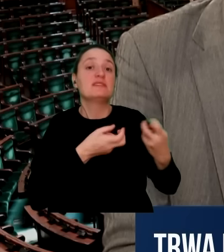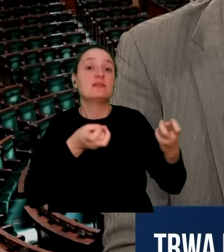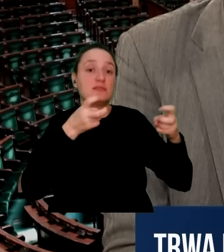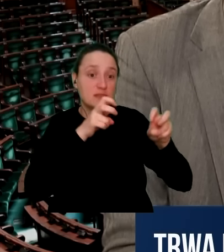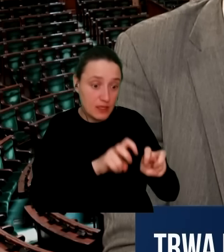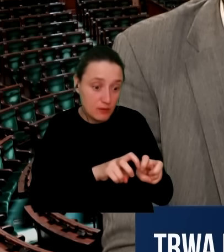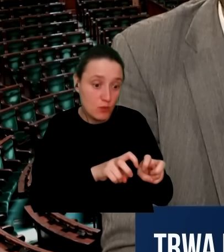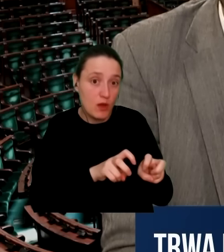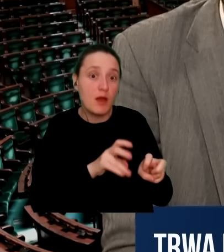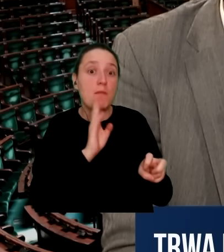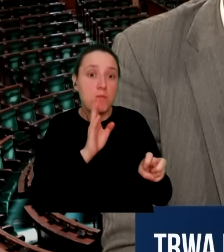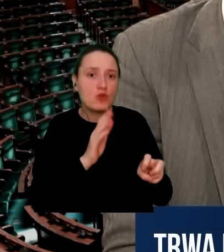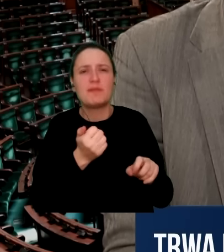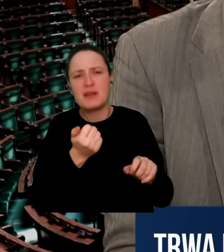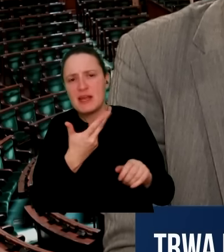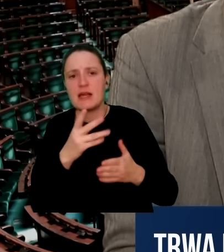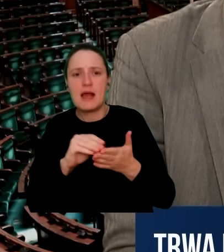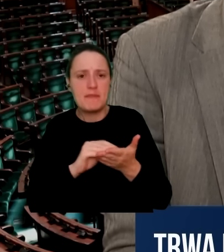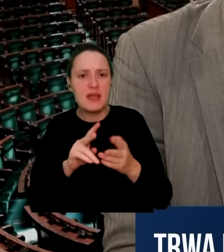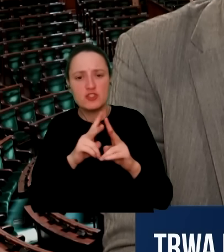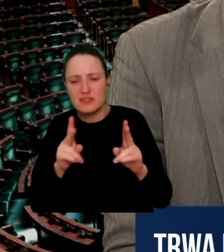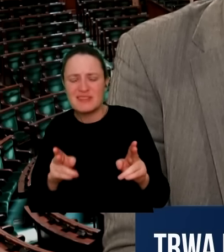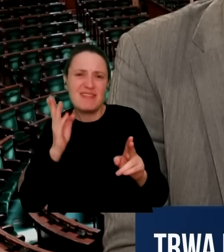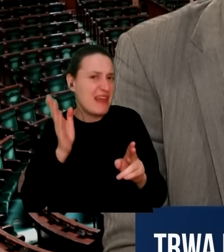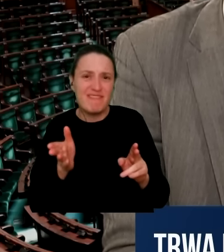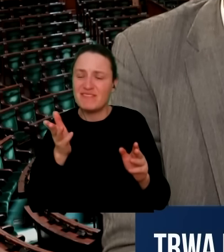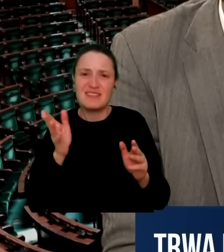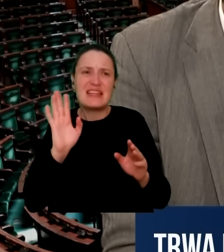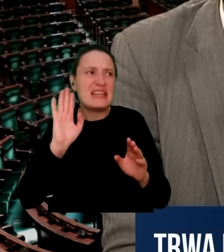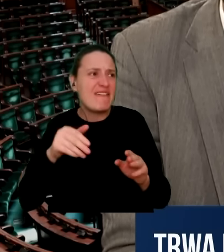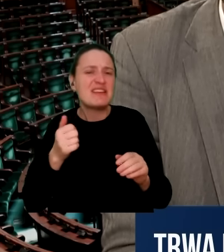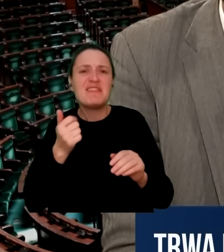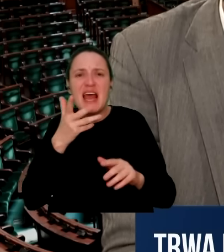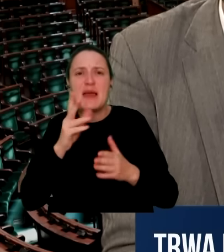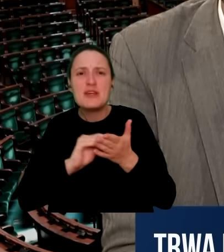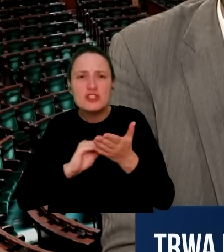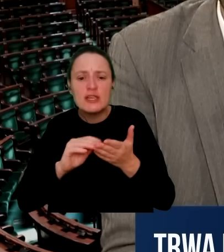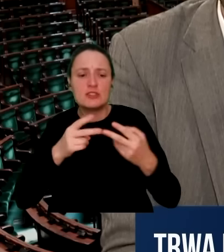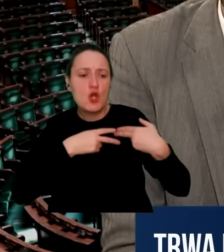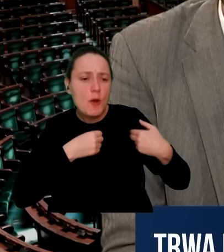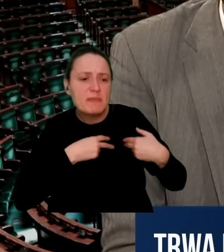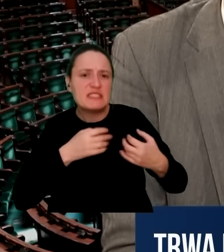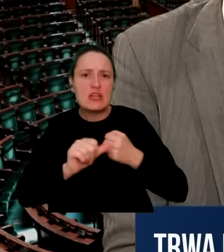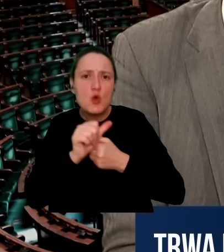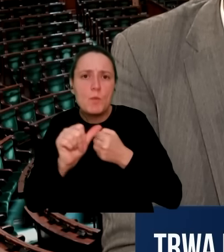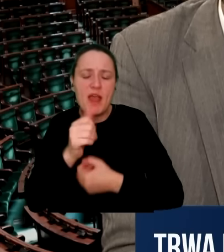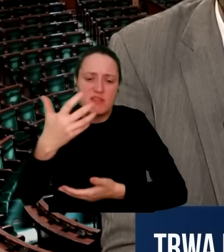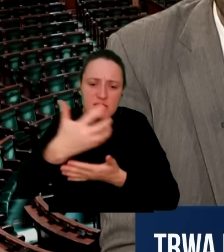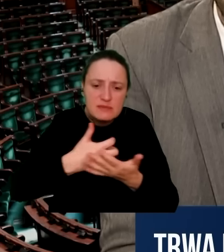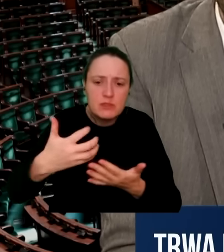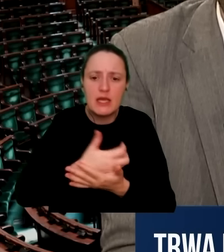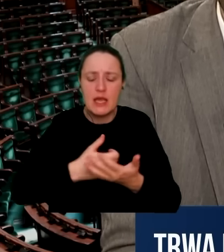Potem było kilka miesięcy, czasem wiele miesięcy, kiedy komisja gromadziła dokumenty i nad